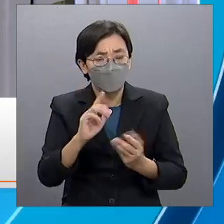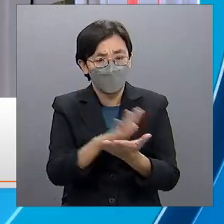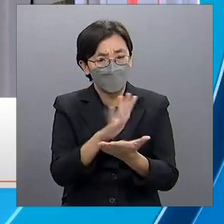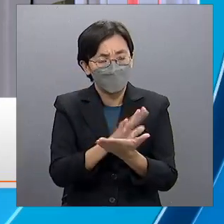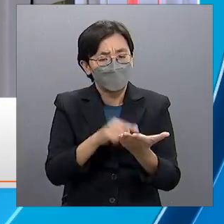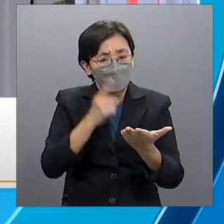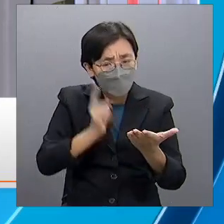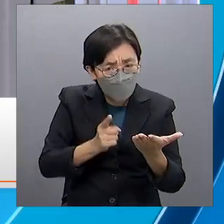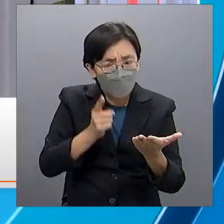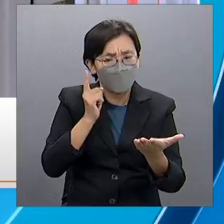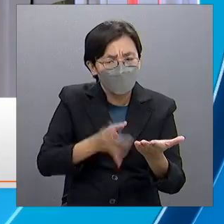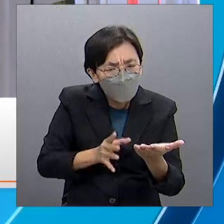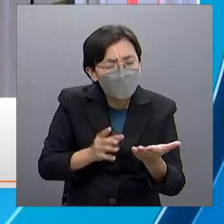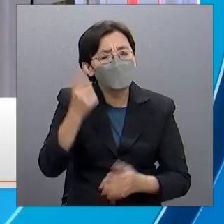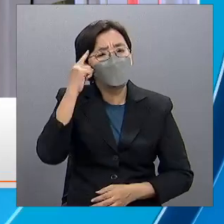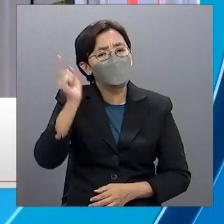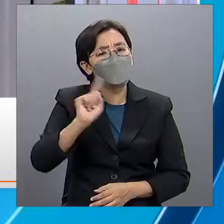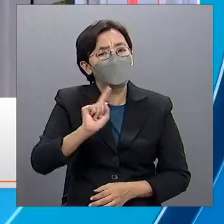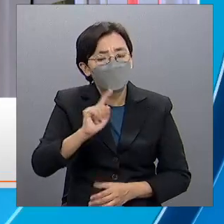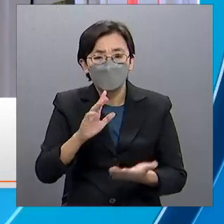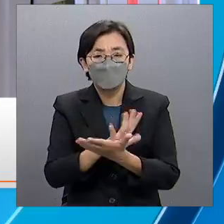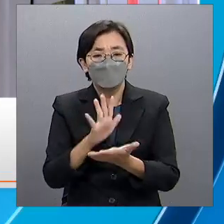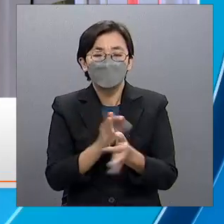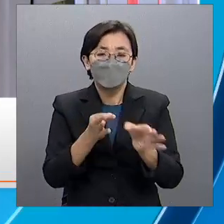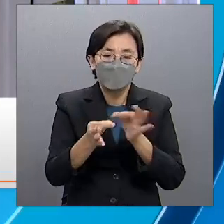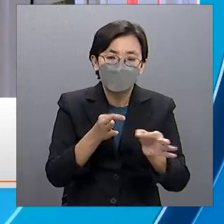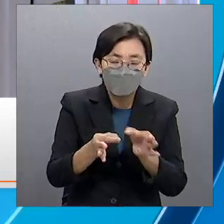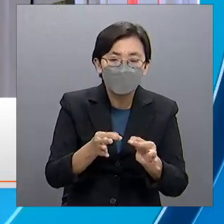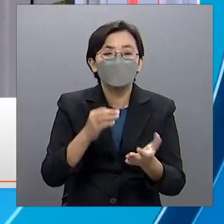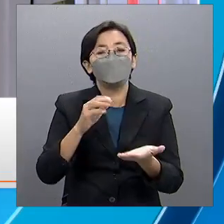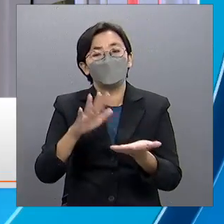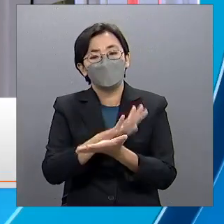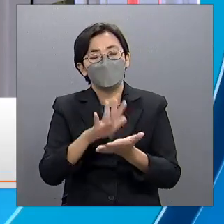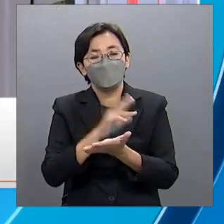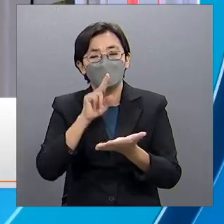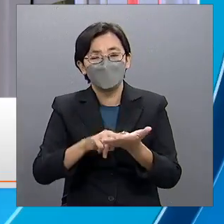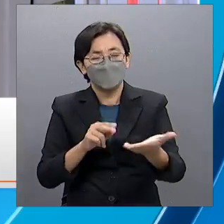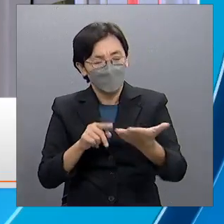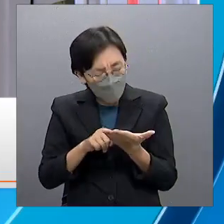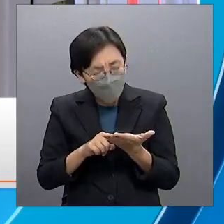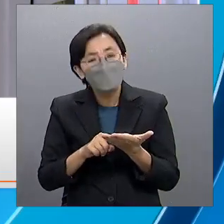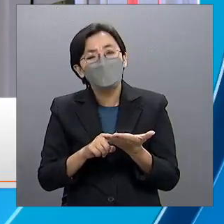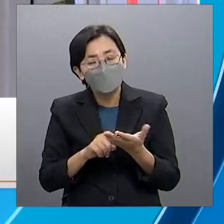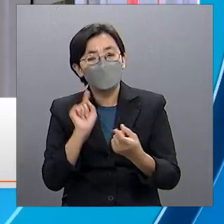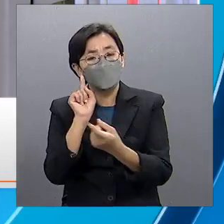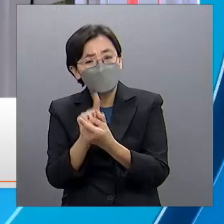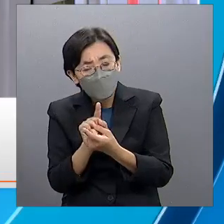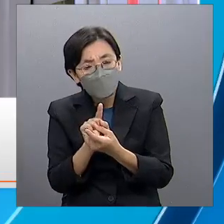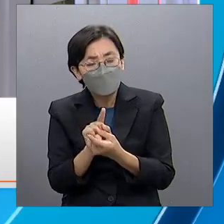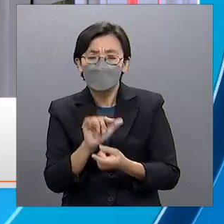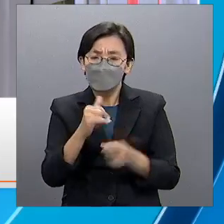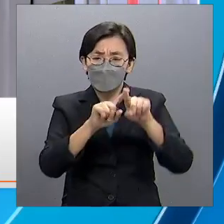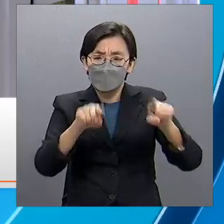รเนี่ยครับอย่างเช่นบางทีอาจจะเป็นเอกสารชี้แจงหรือเรียกให้เข้าไปชี้แจงอะไรอย่างนี้หรือจะเป็นเอกสารที่มิจฉาชีพมันปลอมแปลงขึ้นมานั้นมีการเปรีย